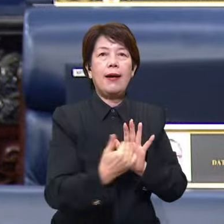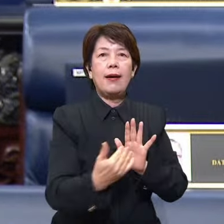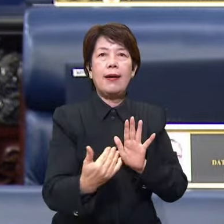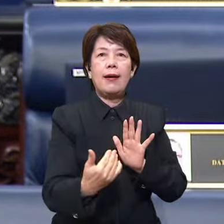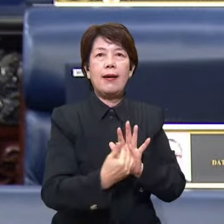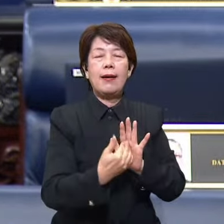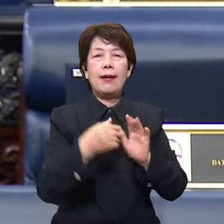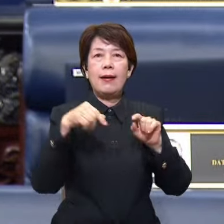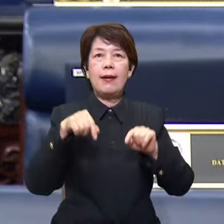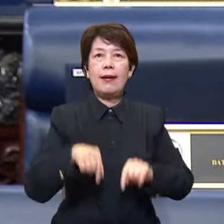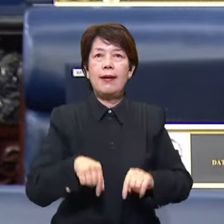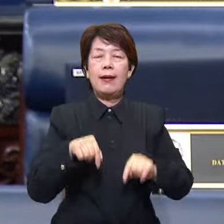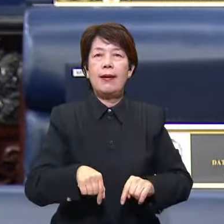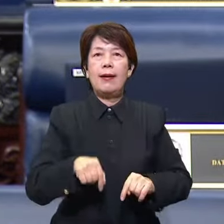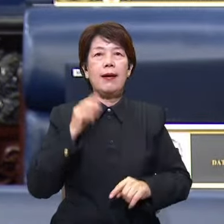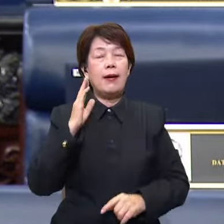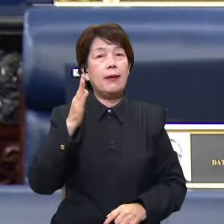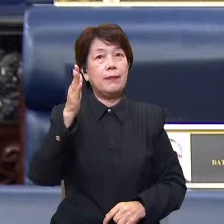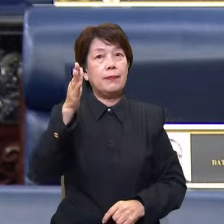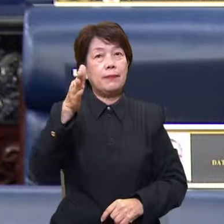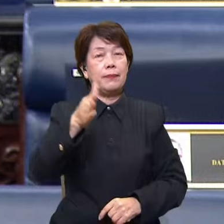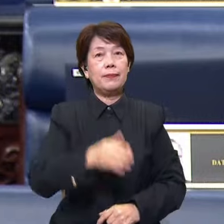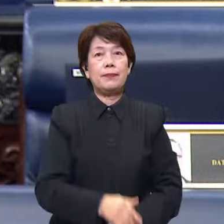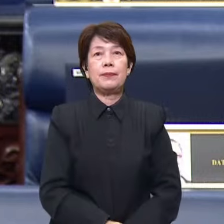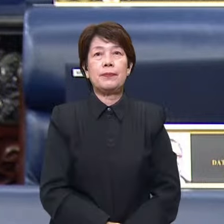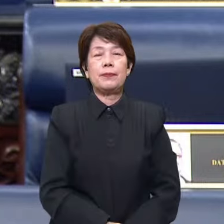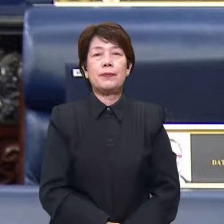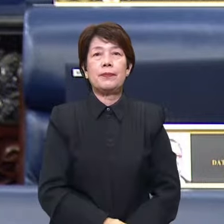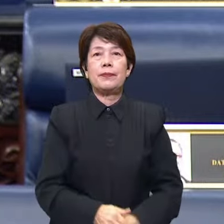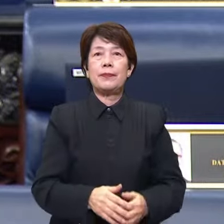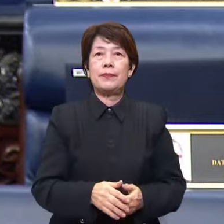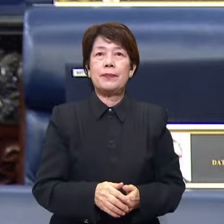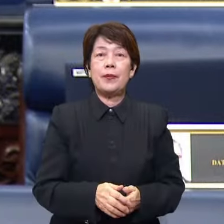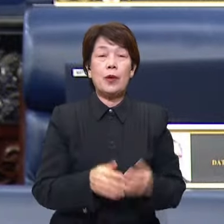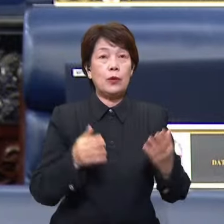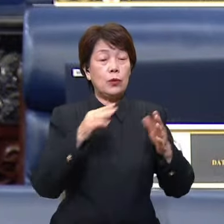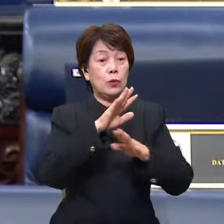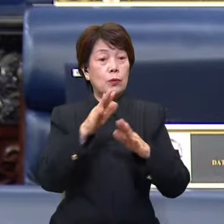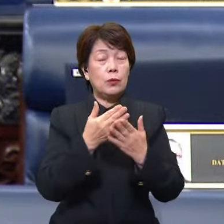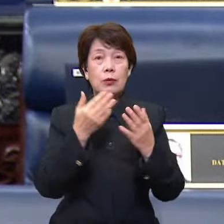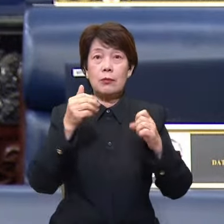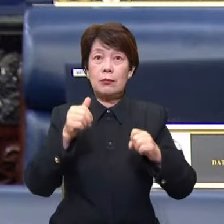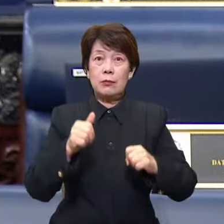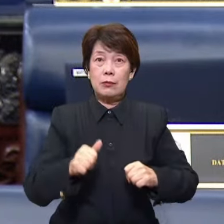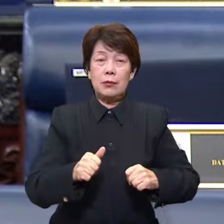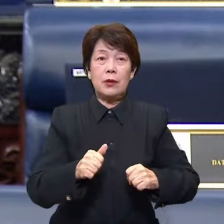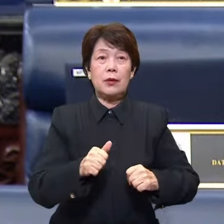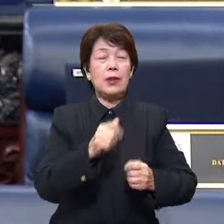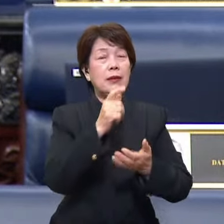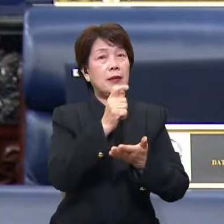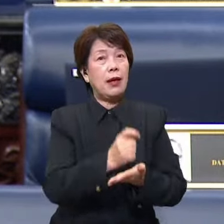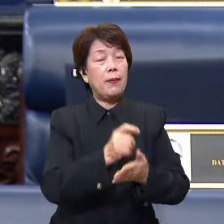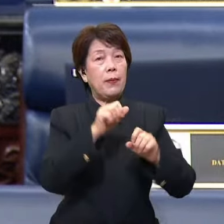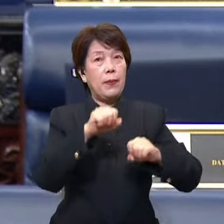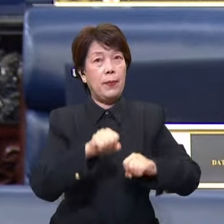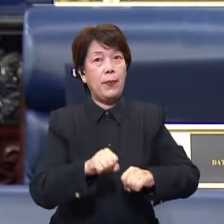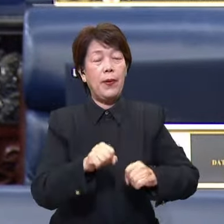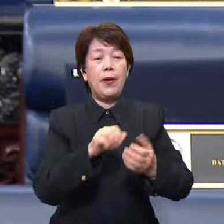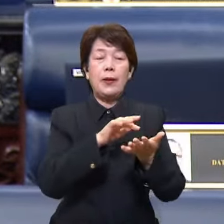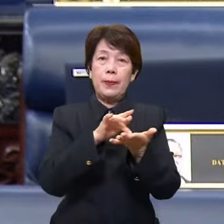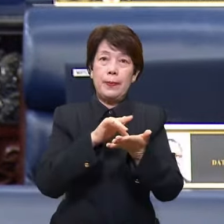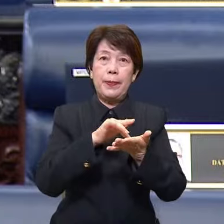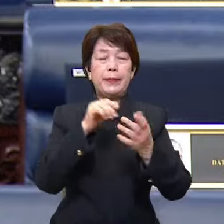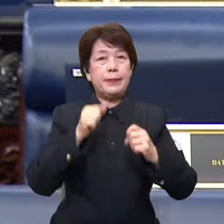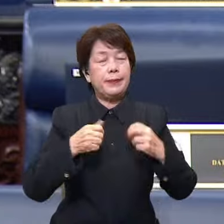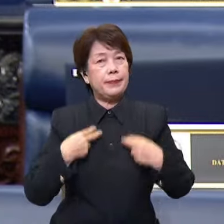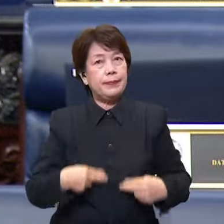lalu ya terpaksa bergolok gadai untuk mendapatkan rawatan. Itu yang dimaksudkan dengan health kalau diterkait dengan